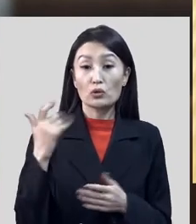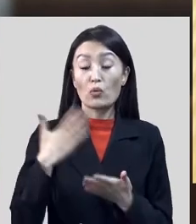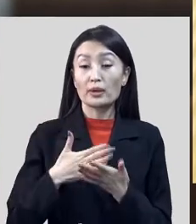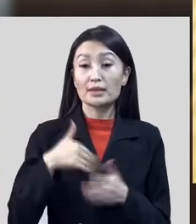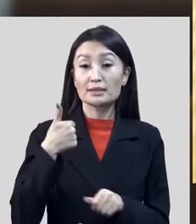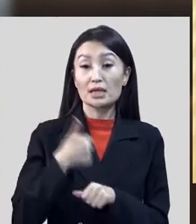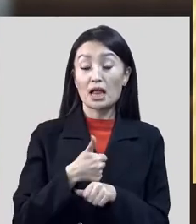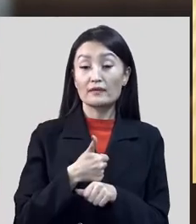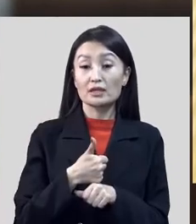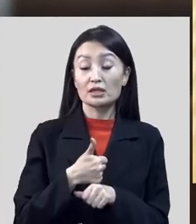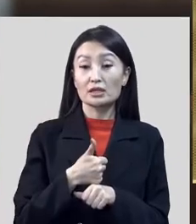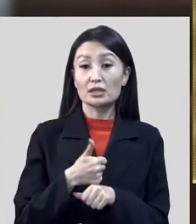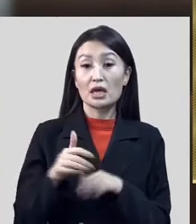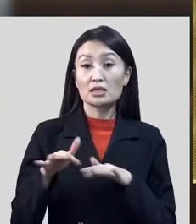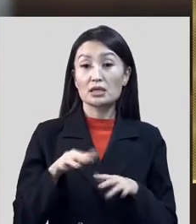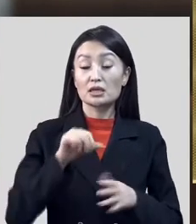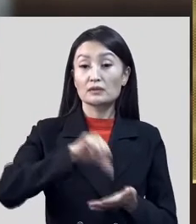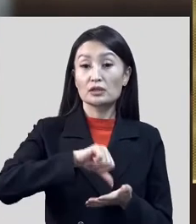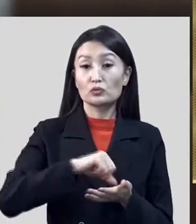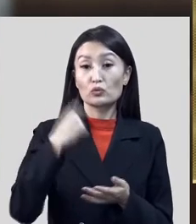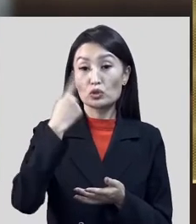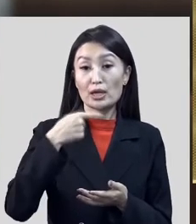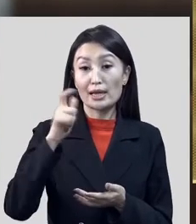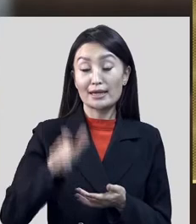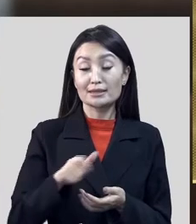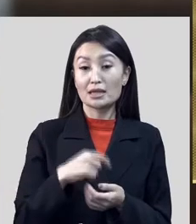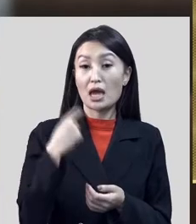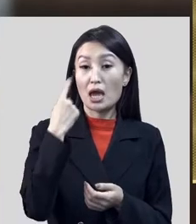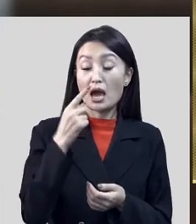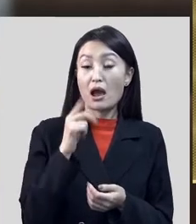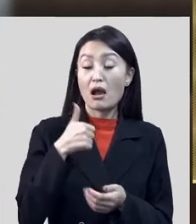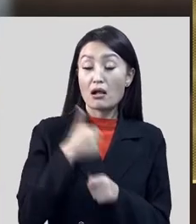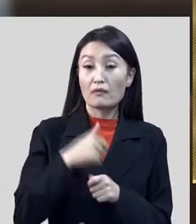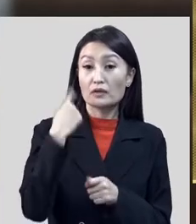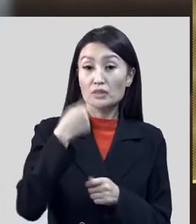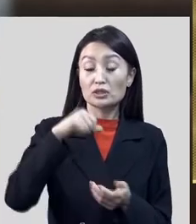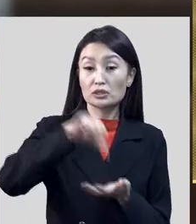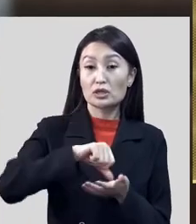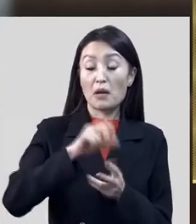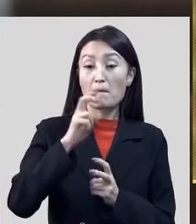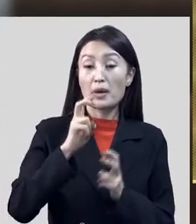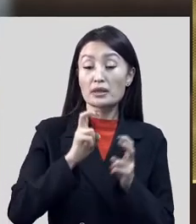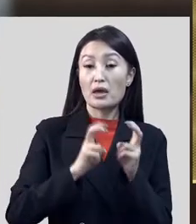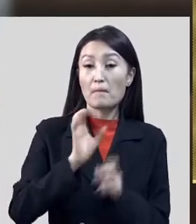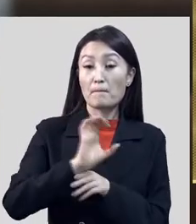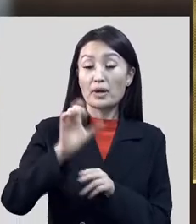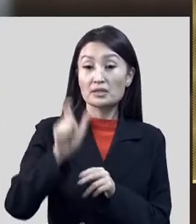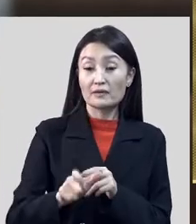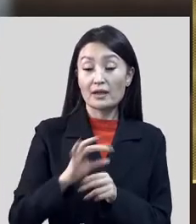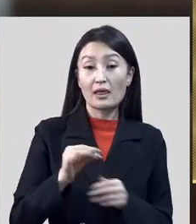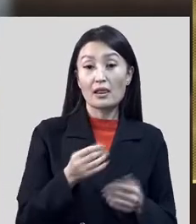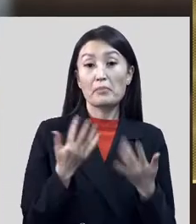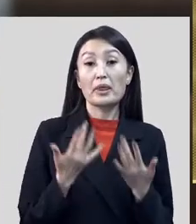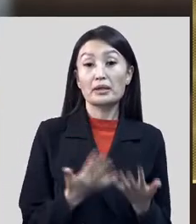главные действующие лица главные действующие лица это производитель и потребитель